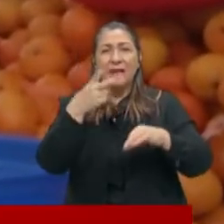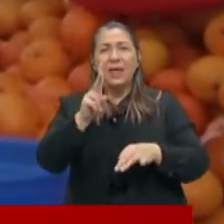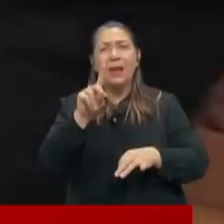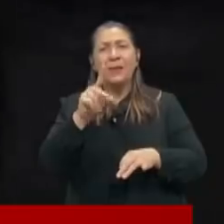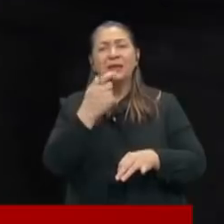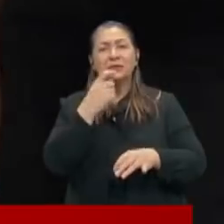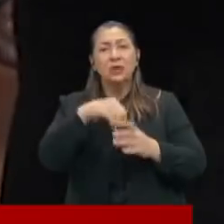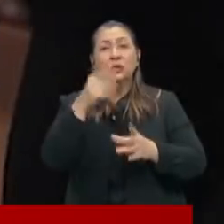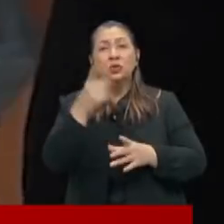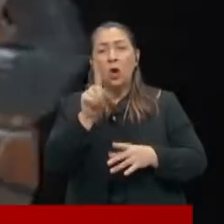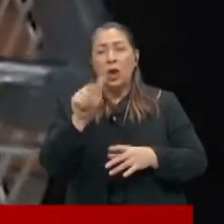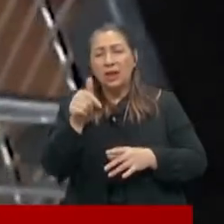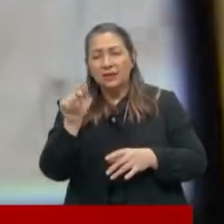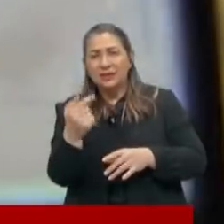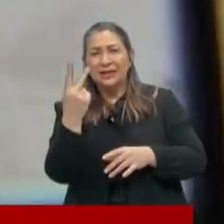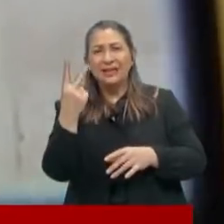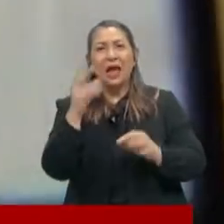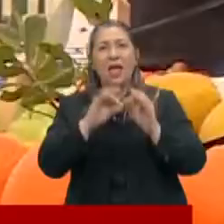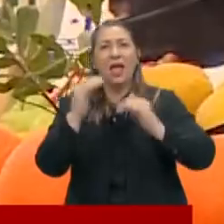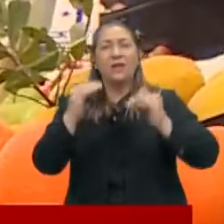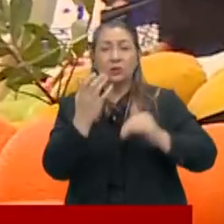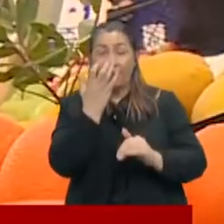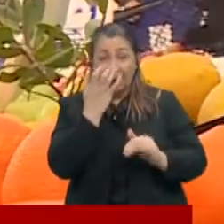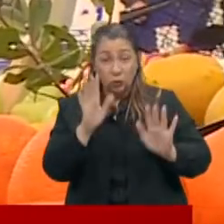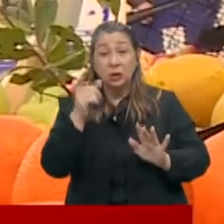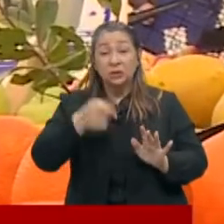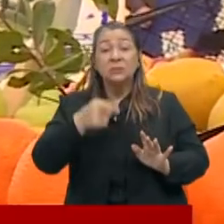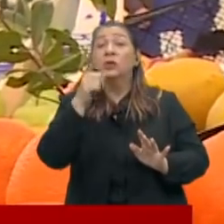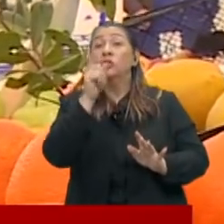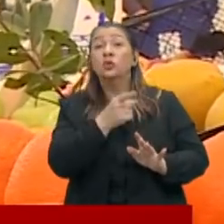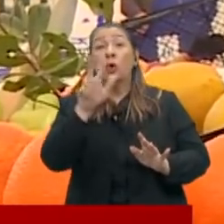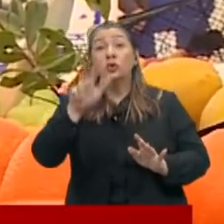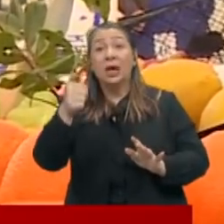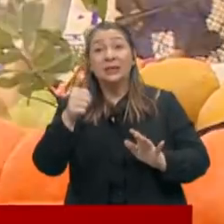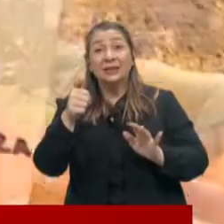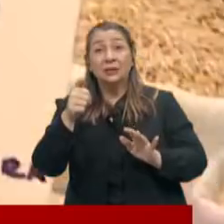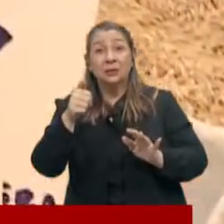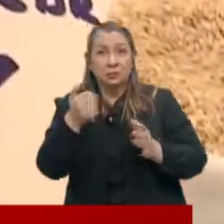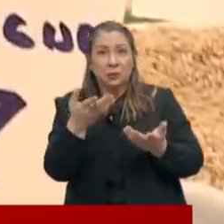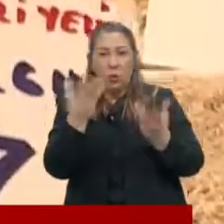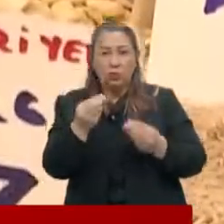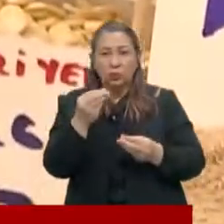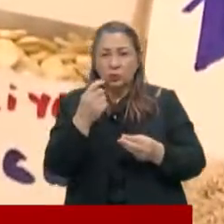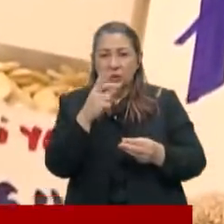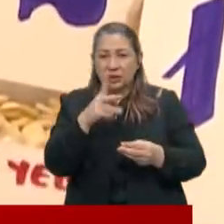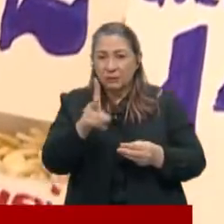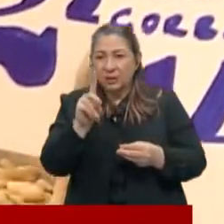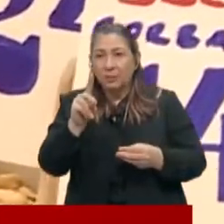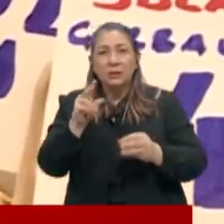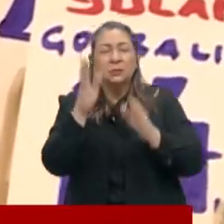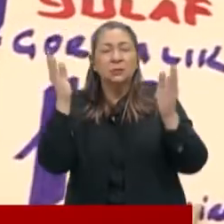için %16,2'lik enflasyon bekleniyordu. %36 enflasyonla yıl tamamlandı. Yanılma